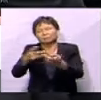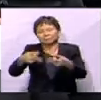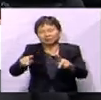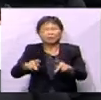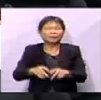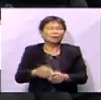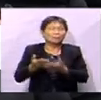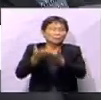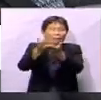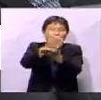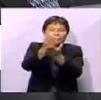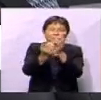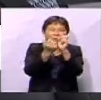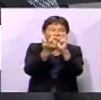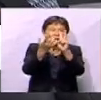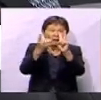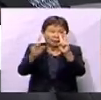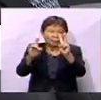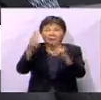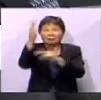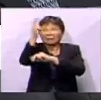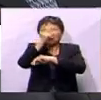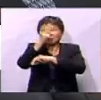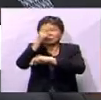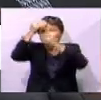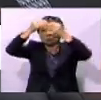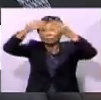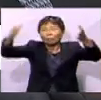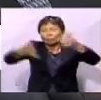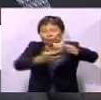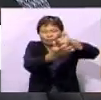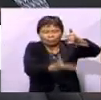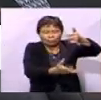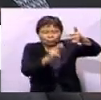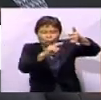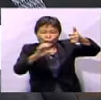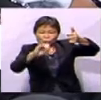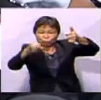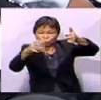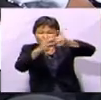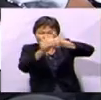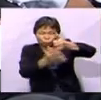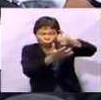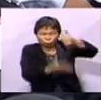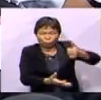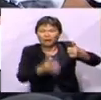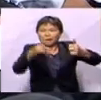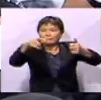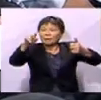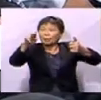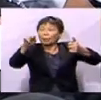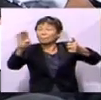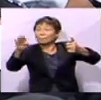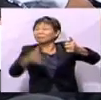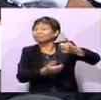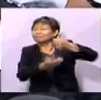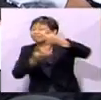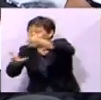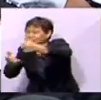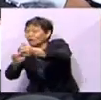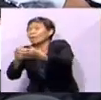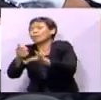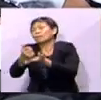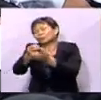Pada pembentangan bajet 2018, kerajaan mengumumkan peruntukan RM200 juta kepada PUNB bagi membantu